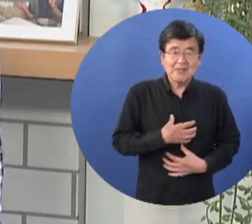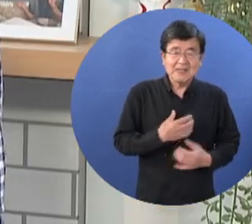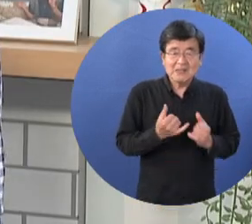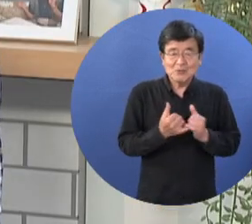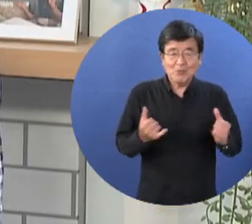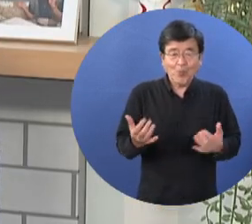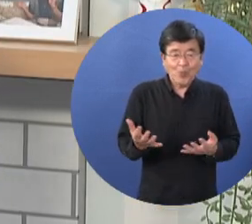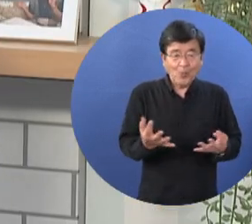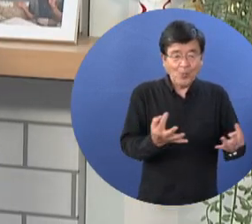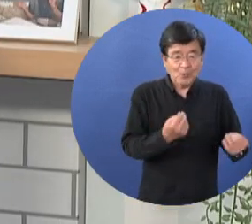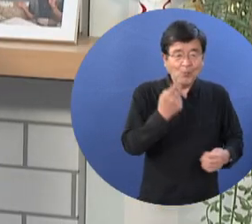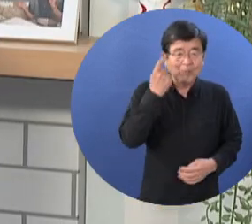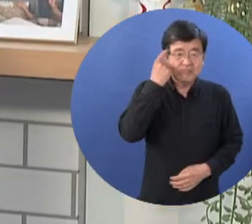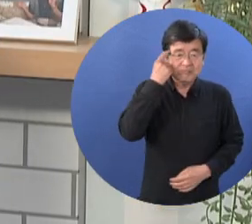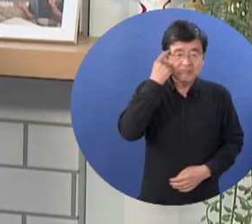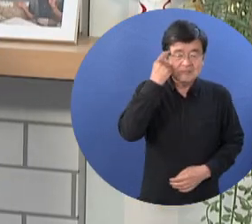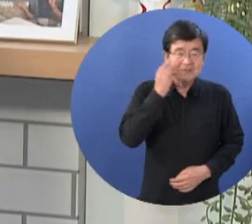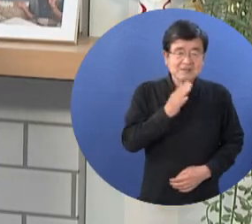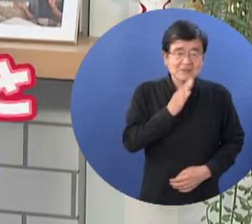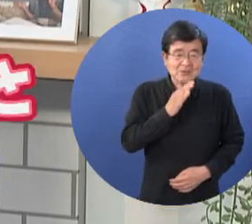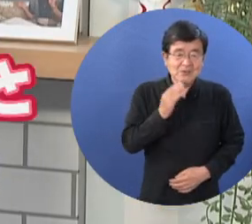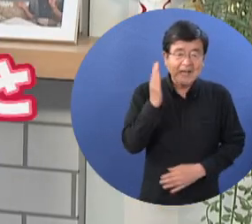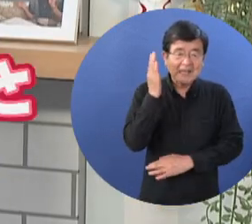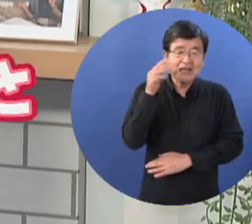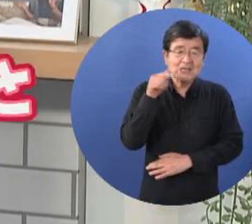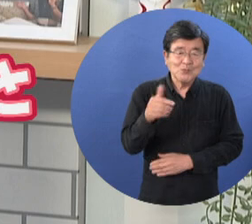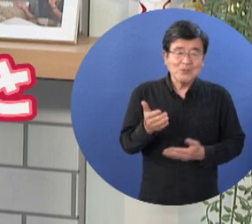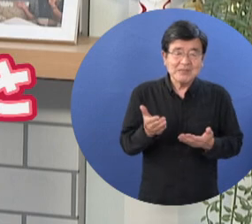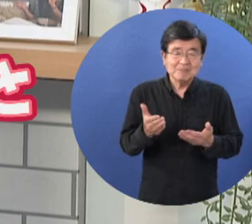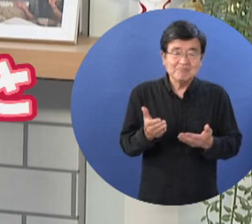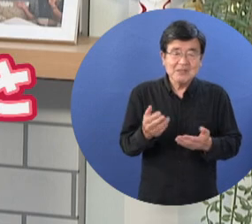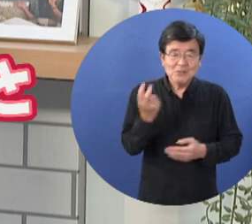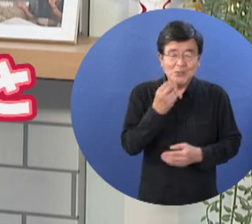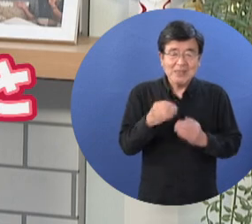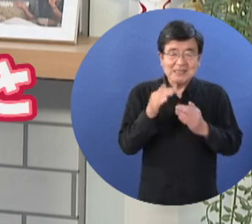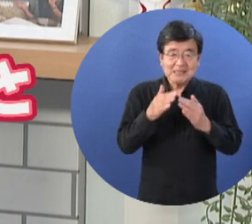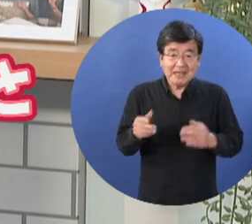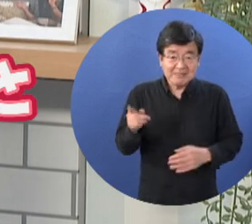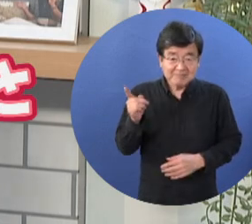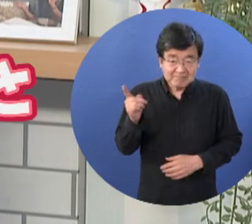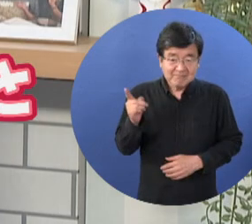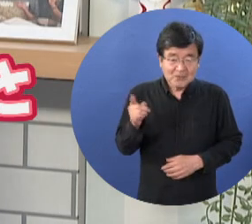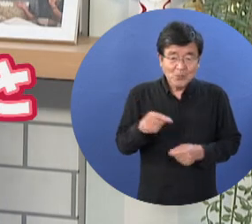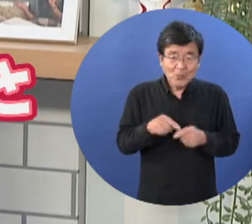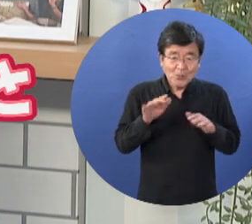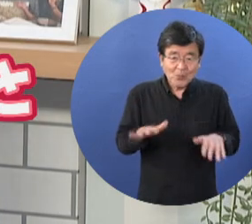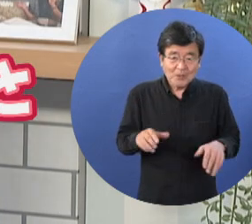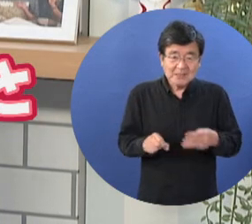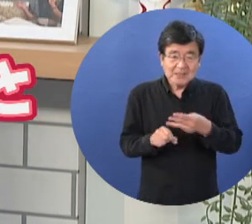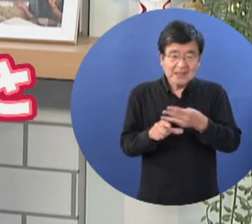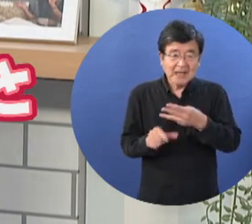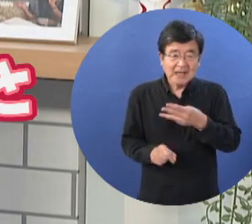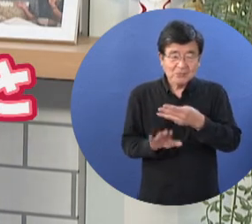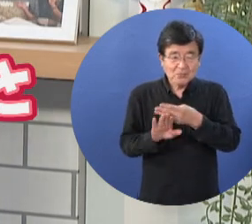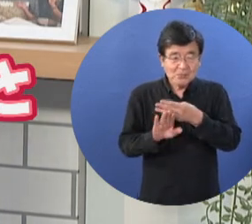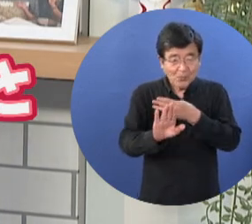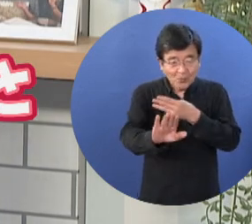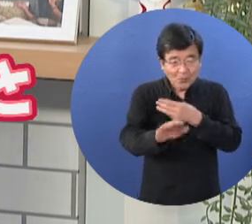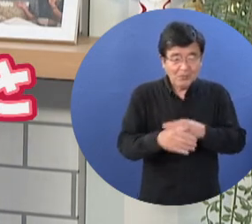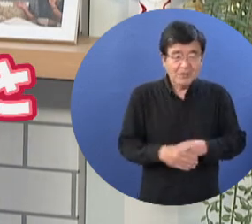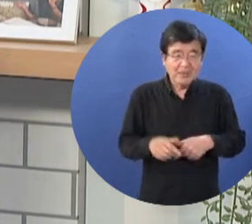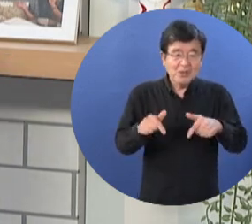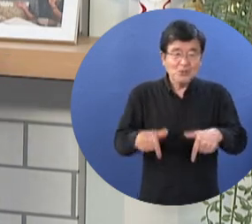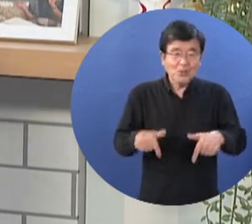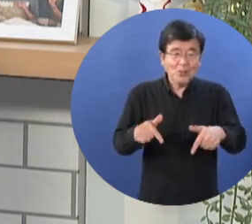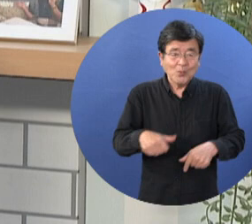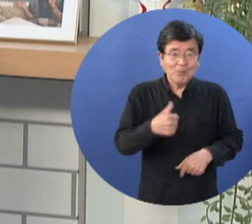されている方もね多いかと思うんですが、はい、実はですね、政府の地震調査委員会によりますと、はい、今年3月の末以